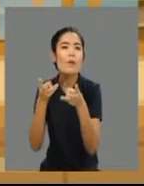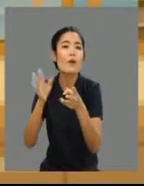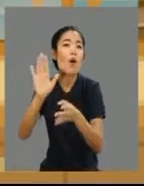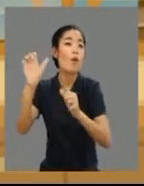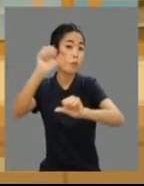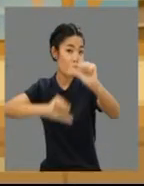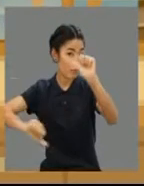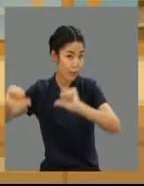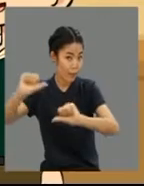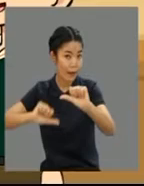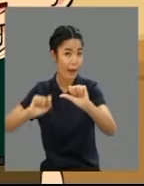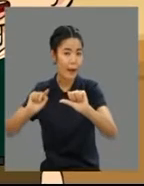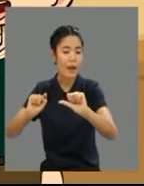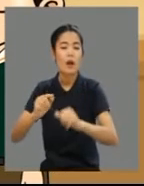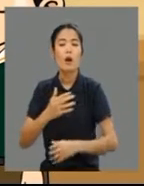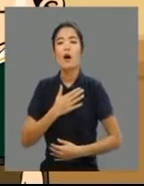ทยาศาสตร์อย่างหนึ่งนะ